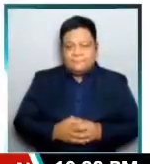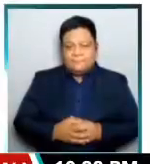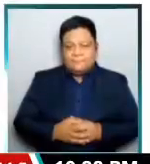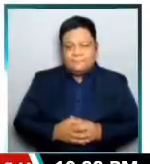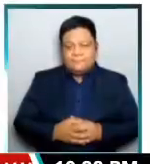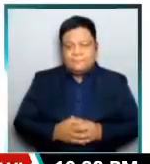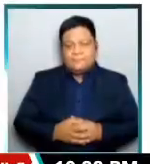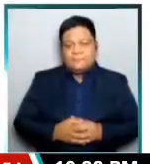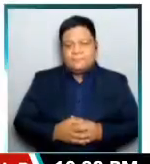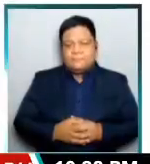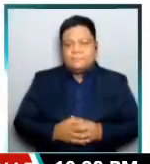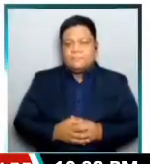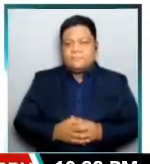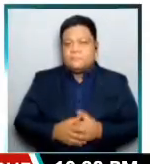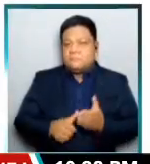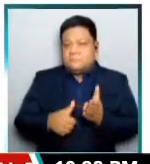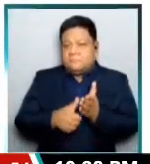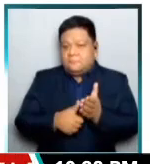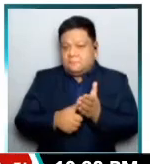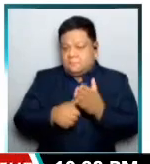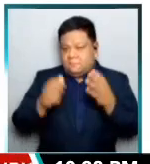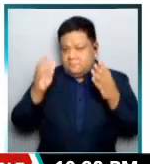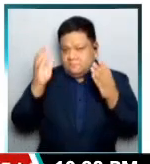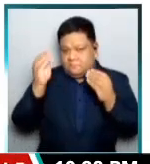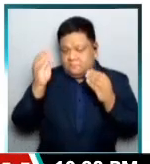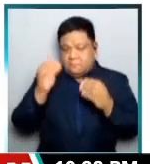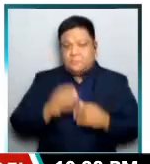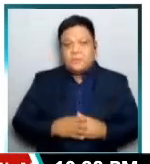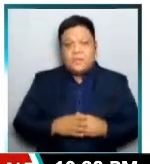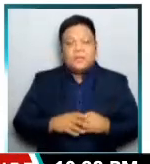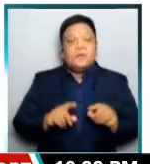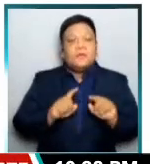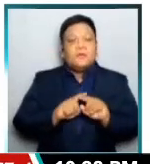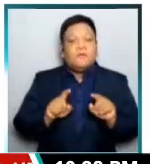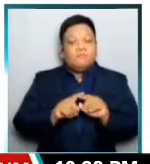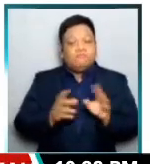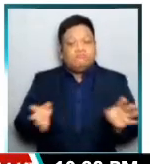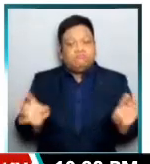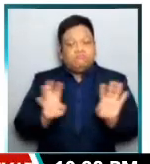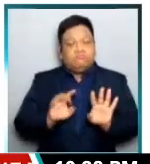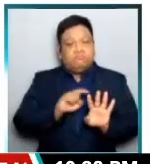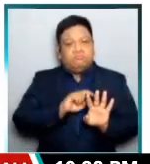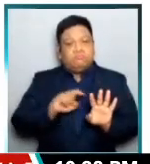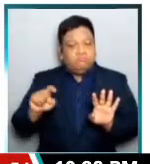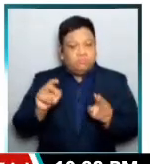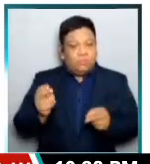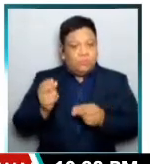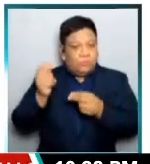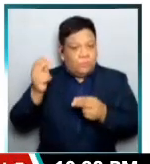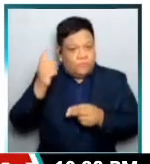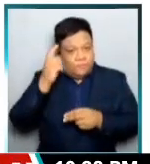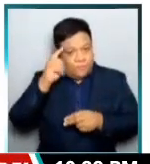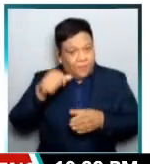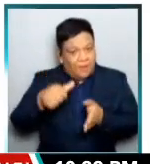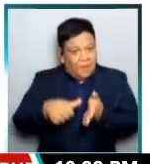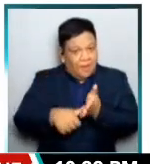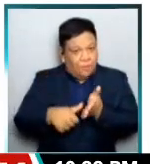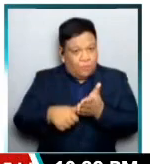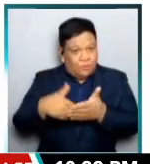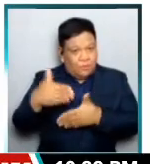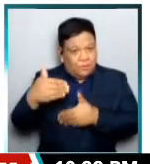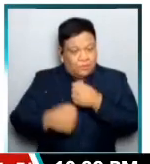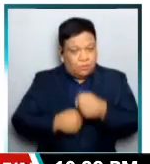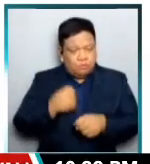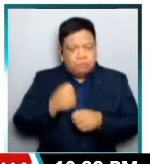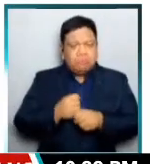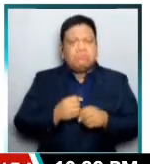Nagbigay na mensahe ngayong Rizal Day ang ilang tumatakbo sa eleksyon 2022. Anila, dapat isabuhay ang kabayanihan at mga